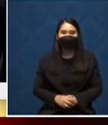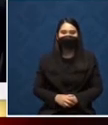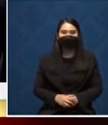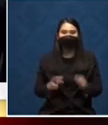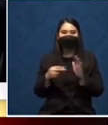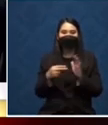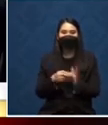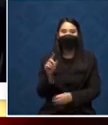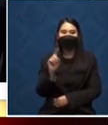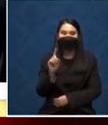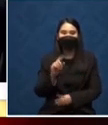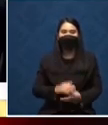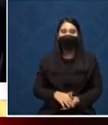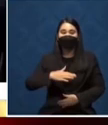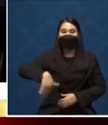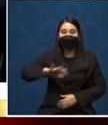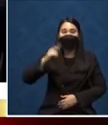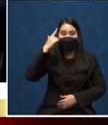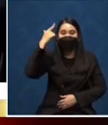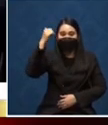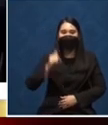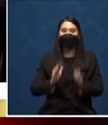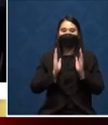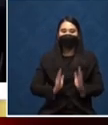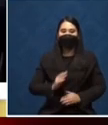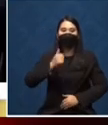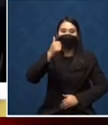เหตุผลเป็นที่รู้กันครับคนดี